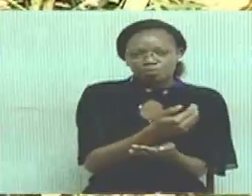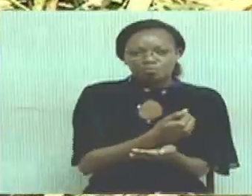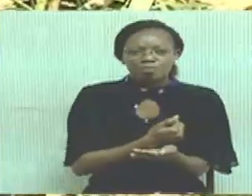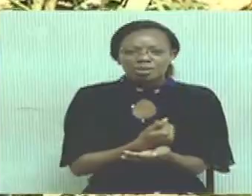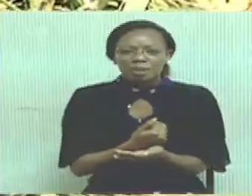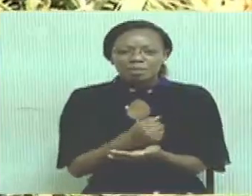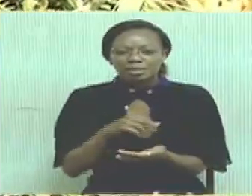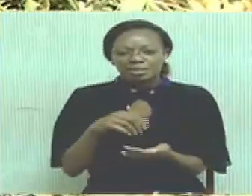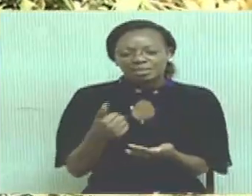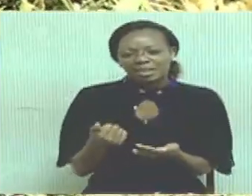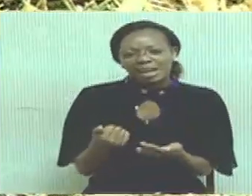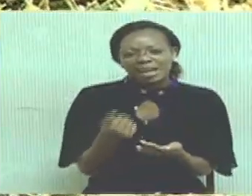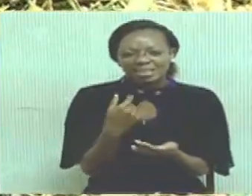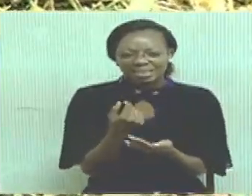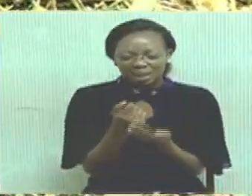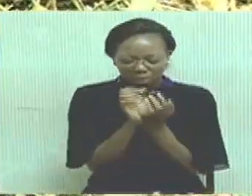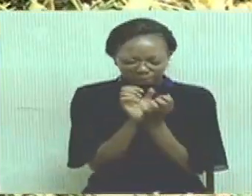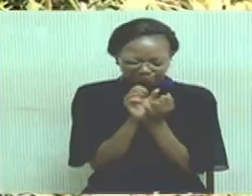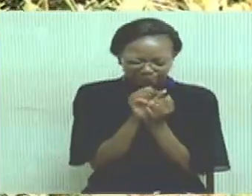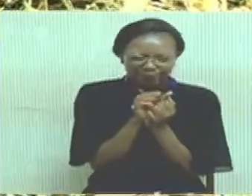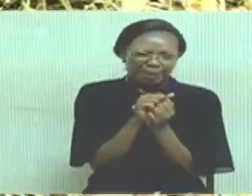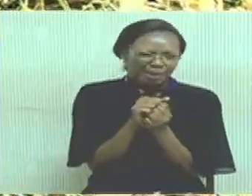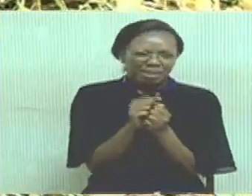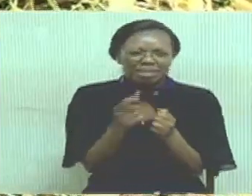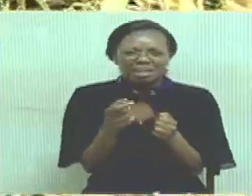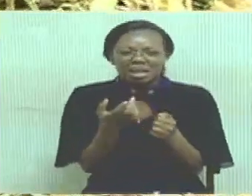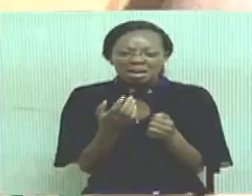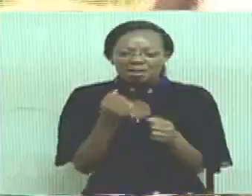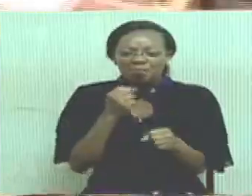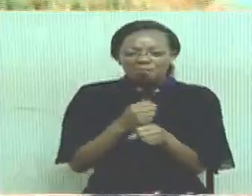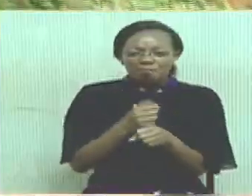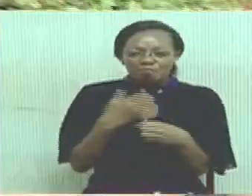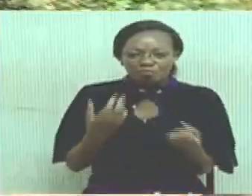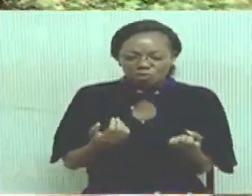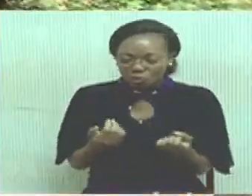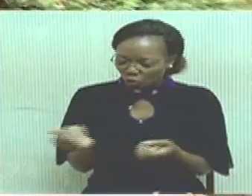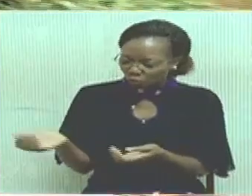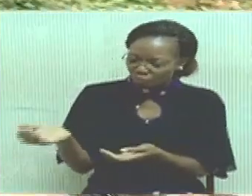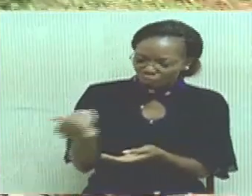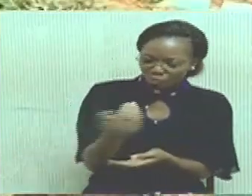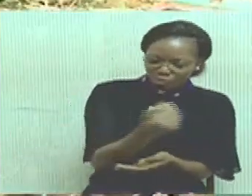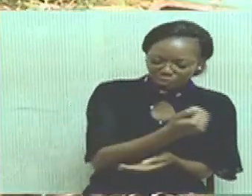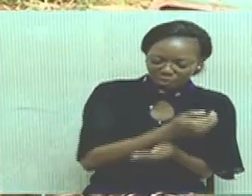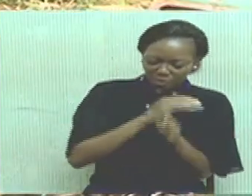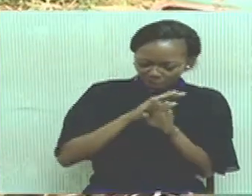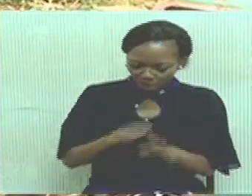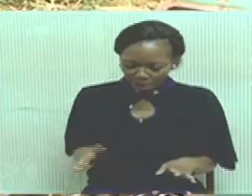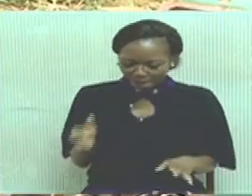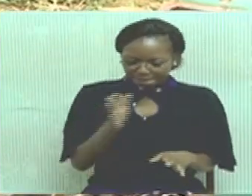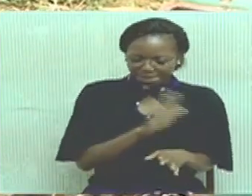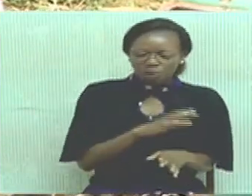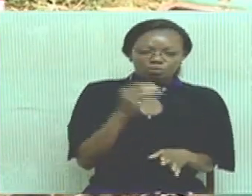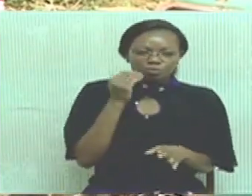vitatu tofauti ambavyo hufanya kazi tofauti tofauti. Kuna hii kichungi yenye mashimo dogo sana nyembamba